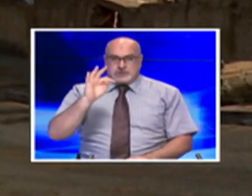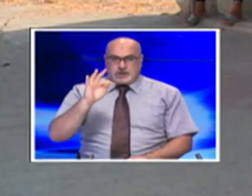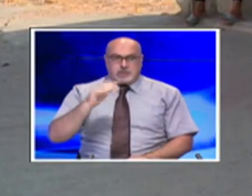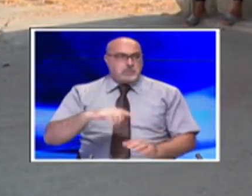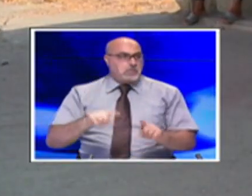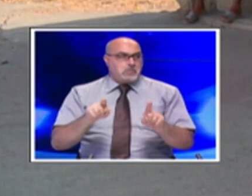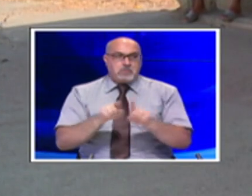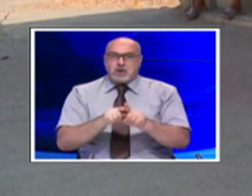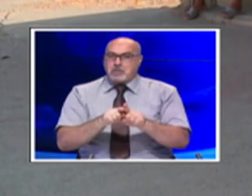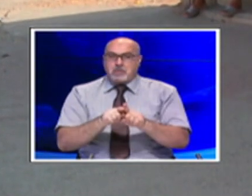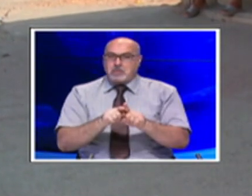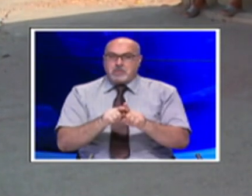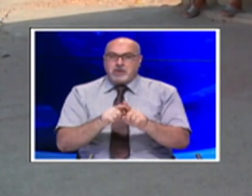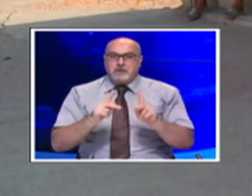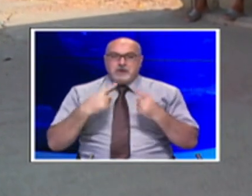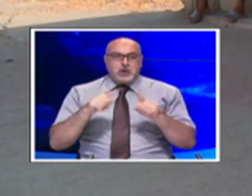على حاله.